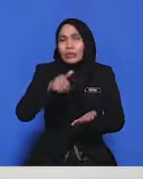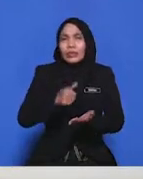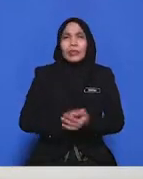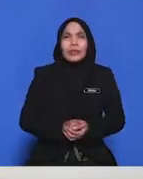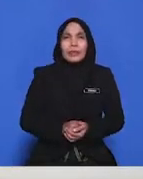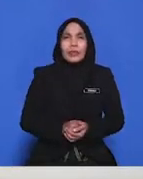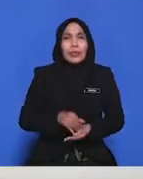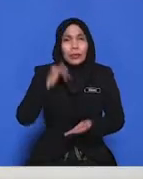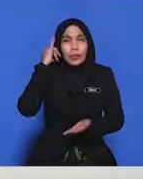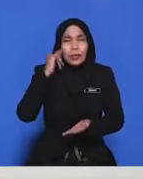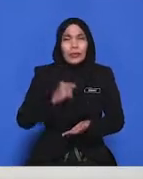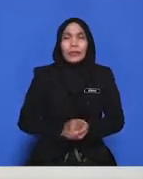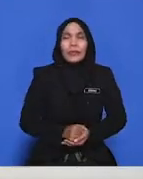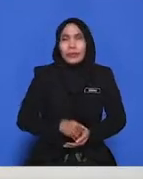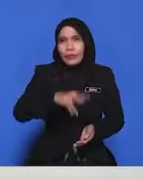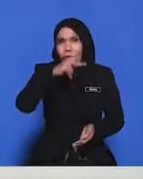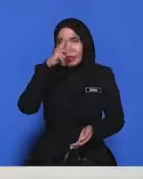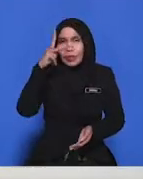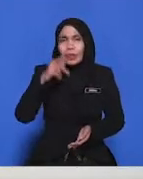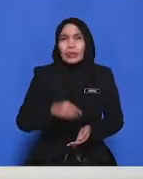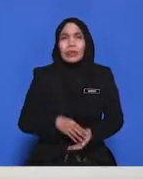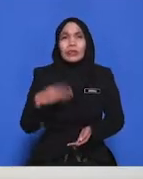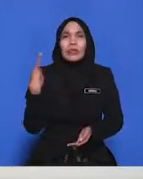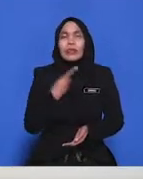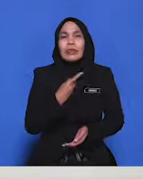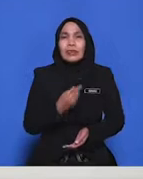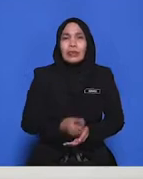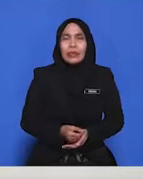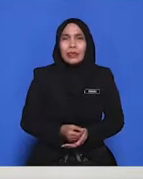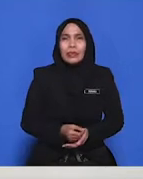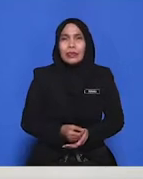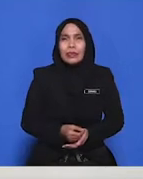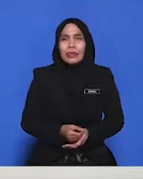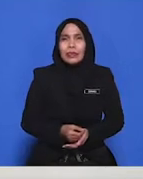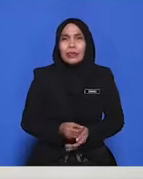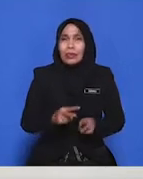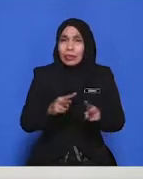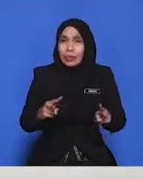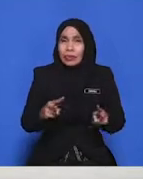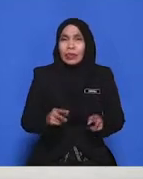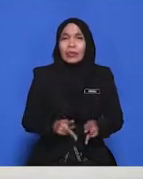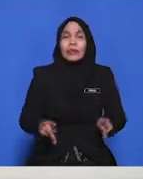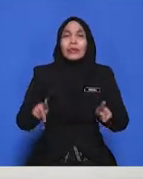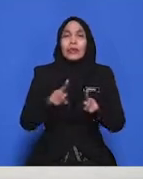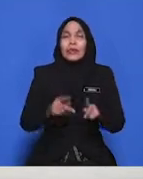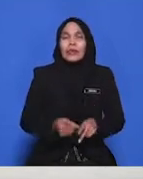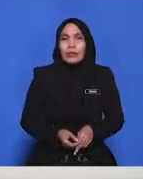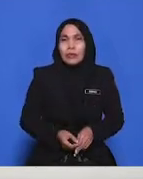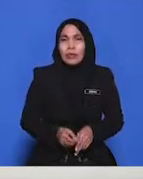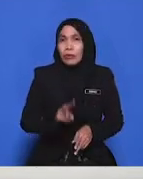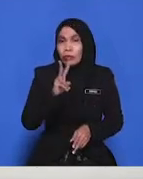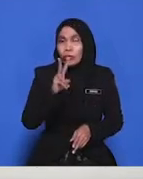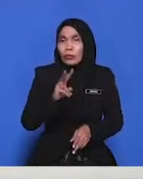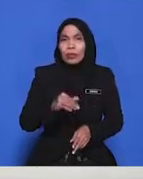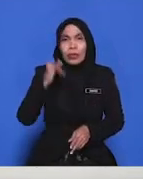dan fardu kifayah, kerana kita memang memerlukan kedua-dua ilmu ini untuk berjaya di dunia